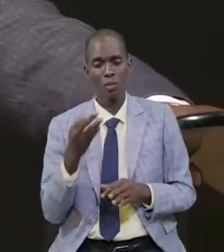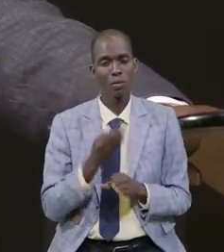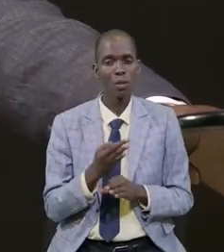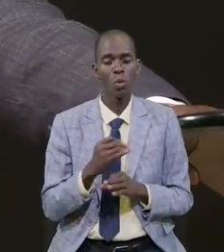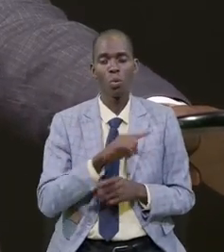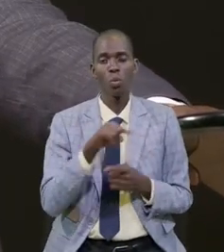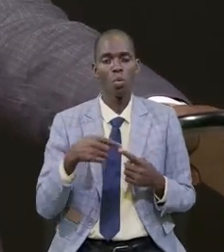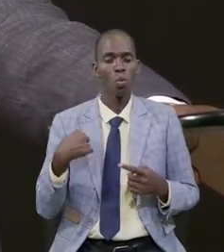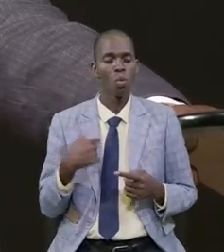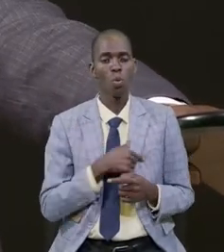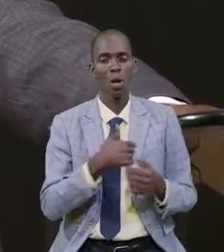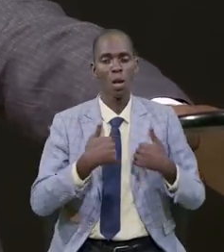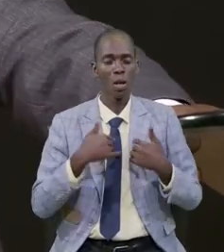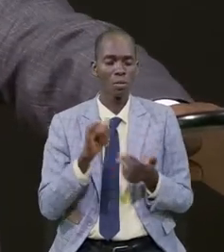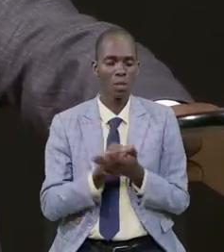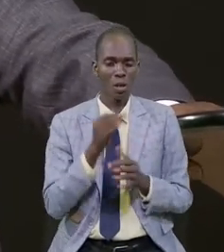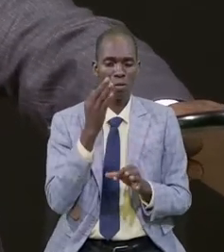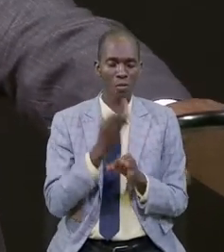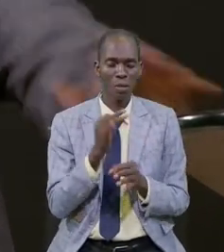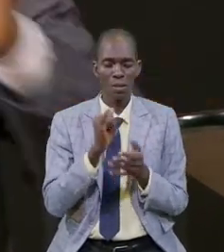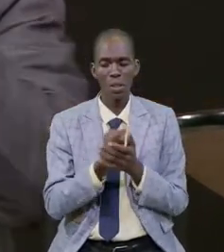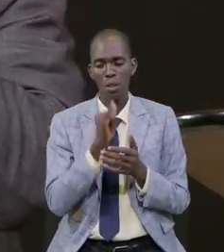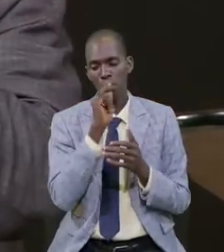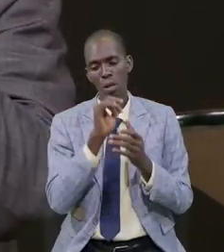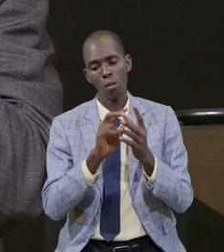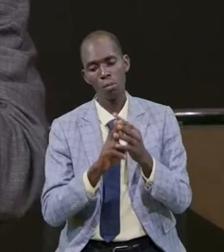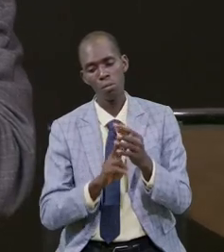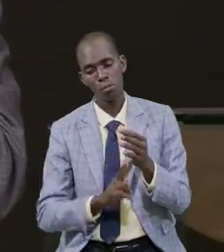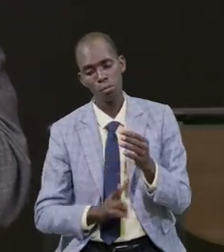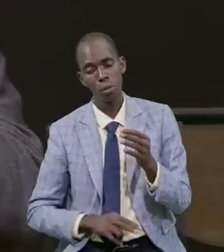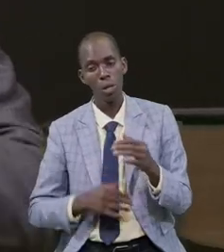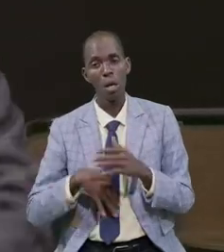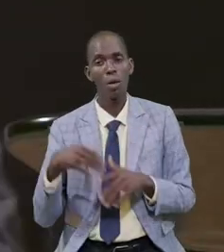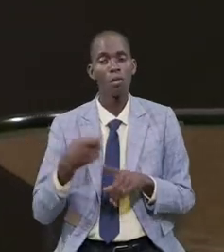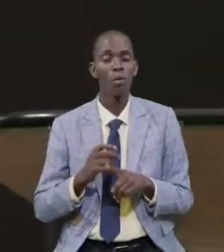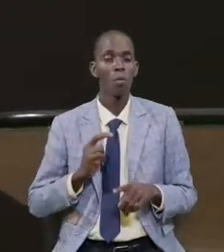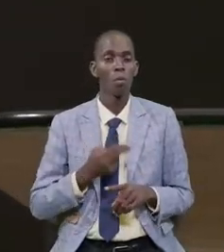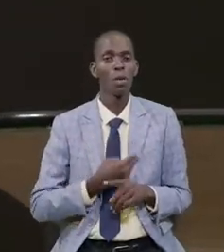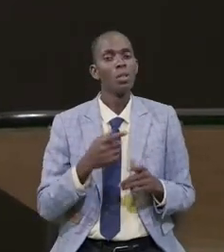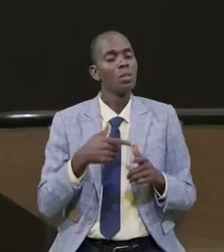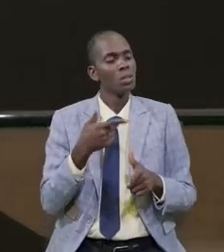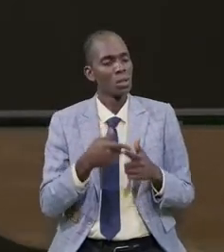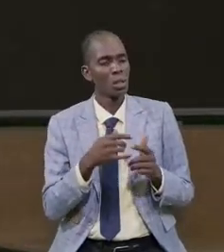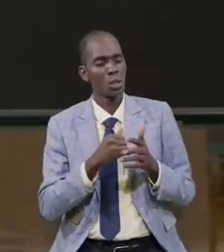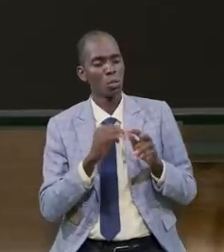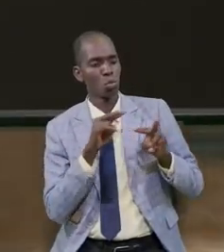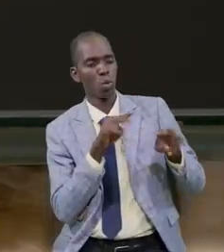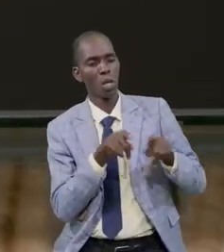glissante, cela va paraître que la parole de Christ ne s'accomplira pas. Mais la parole de Christ